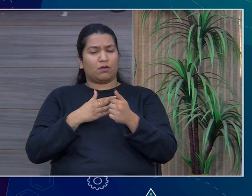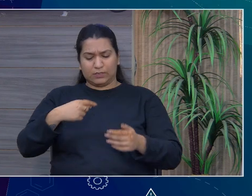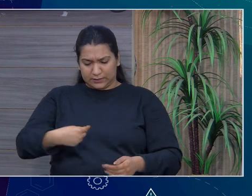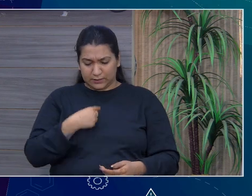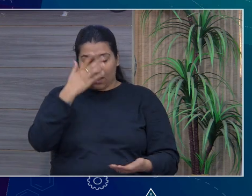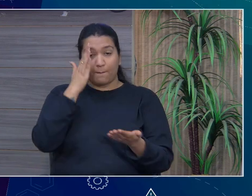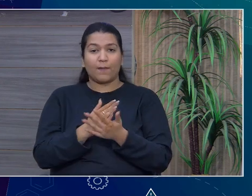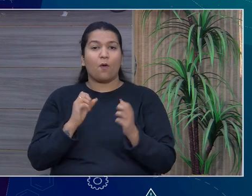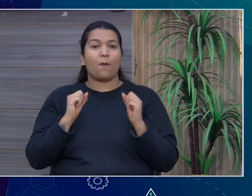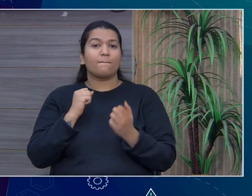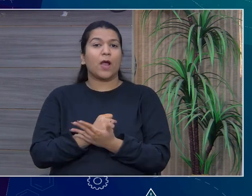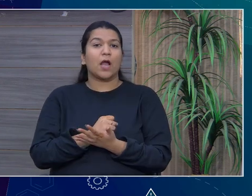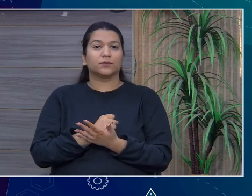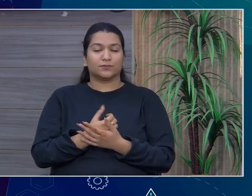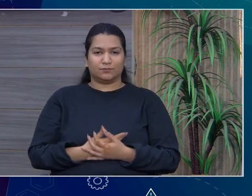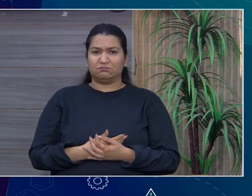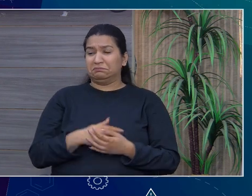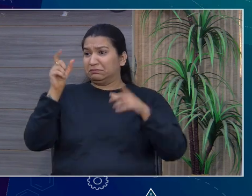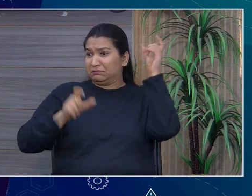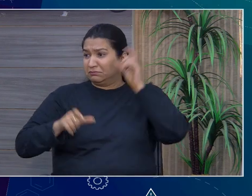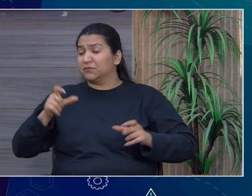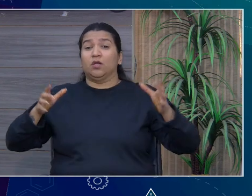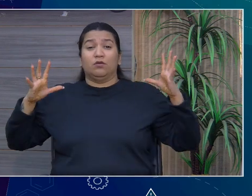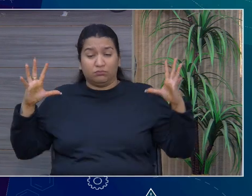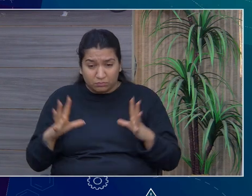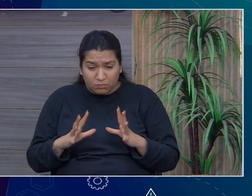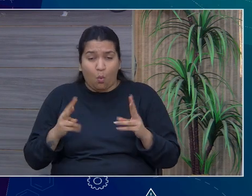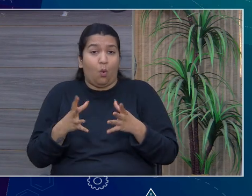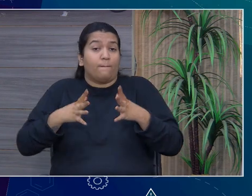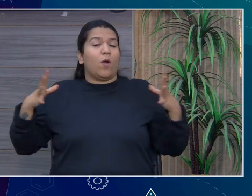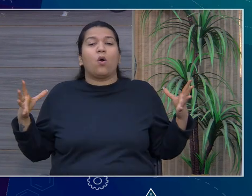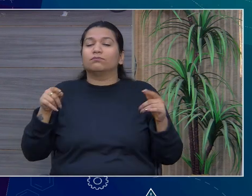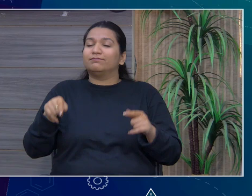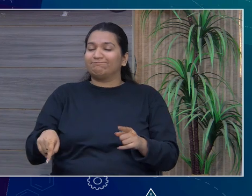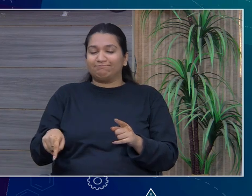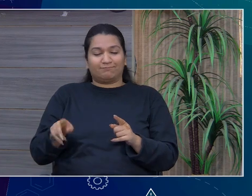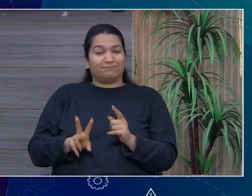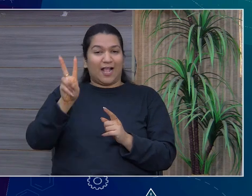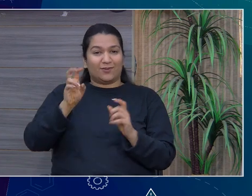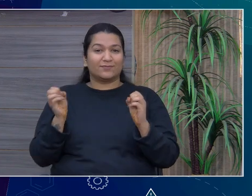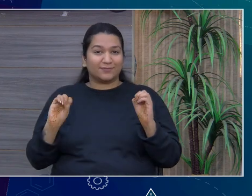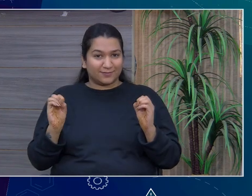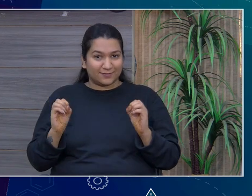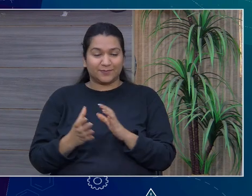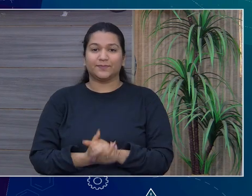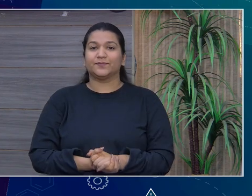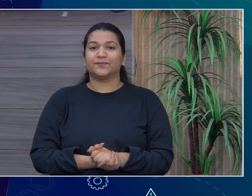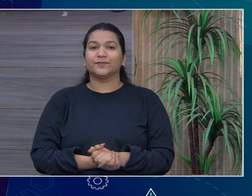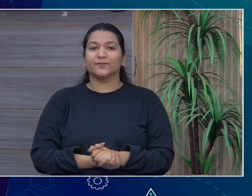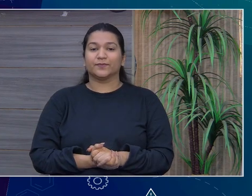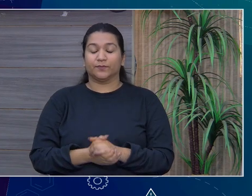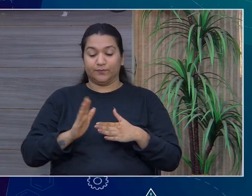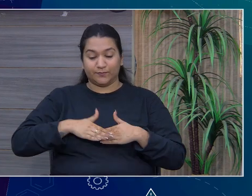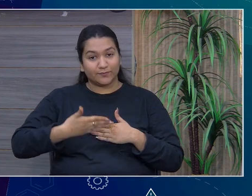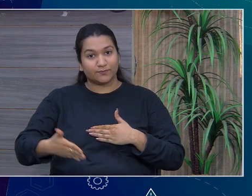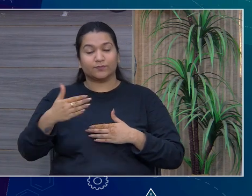और फर्क नहीं पड़ता कि कितनी सारी भीड़ है कहाँ पर आप खड़े हो, यस अगर आप हैं तो ये जहान पूरा मुकम्मल आपसे जाकर बनता है। बिल्कुल, आगे की तरफ बढ़ते